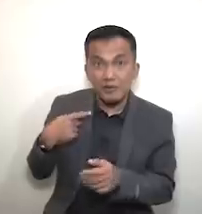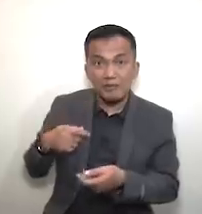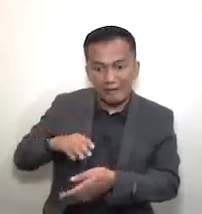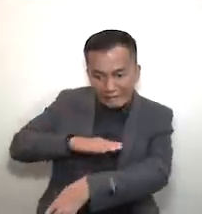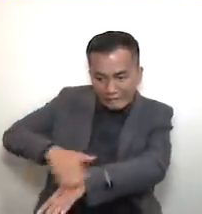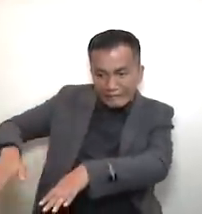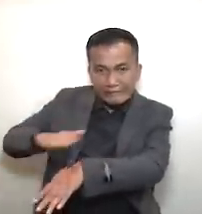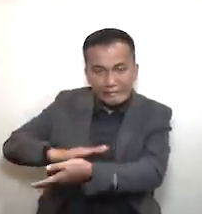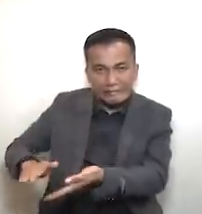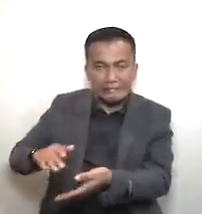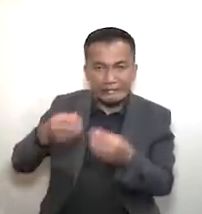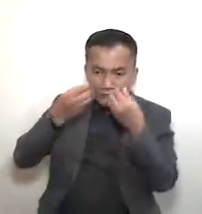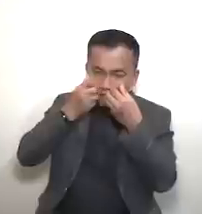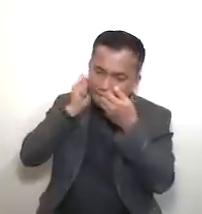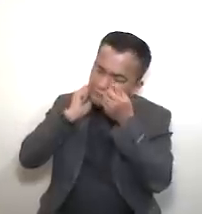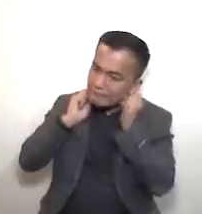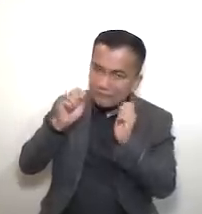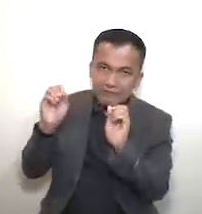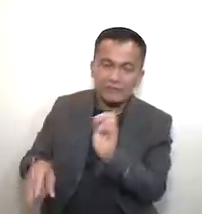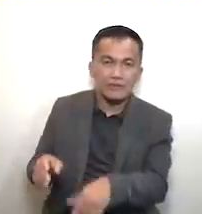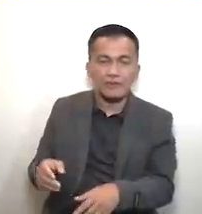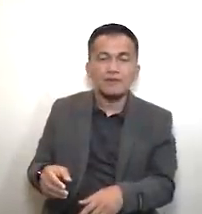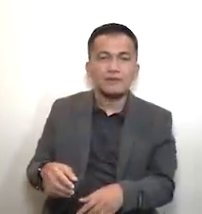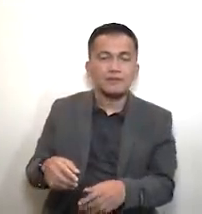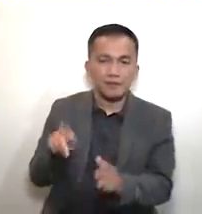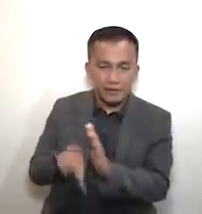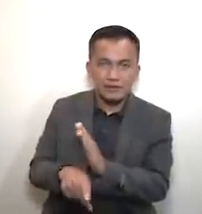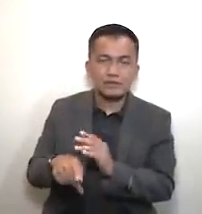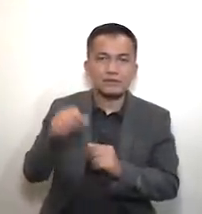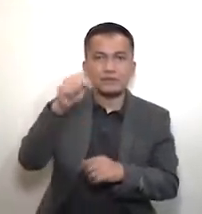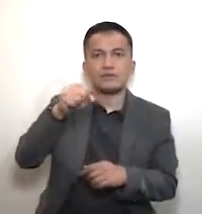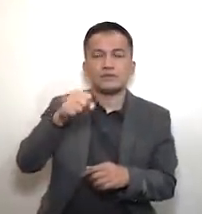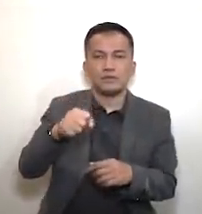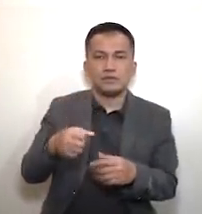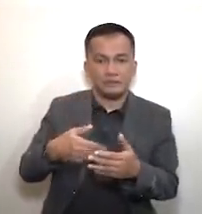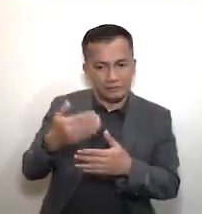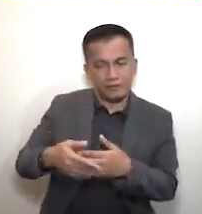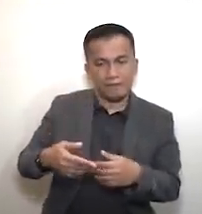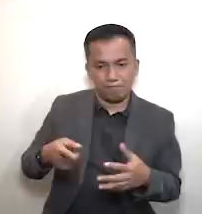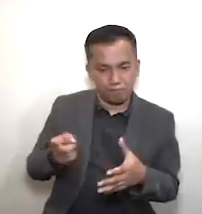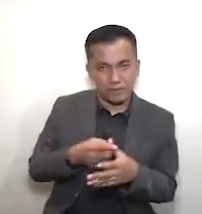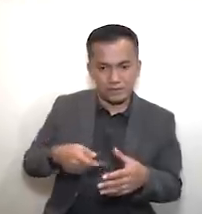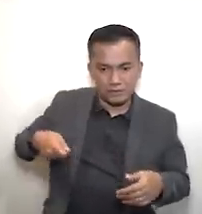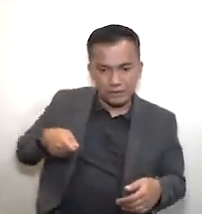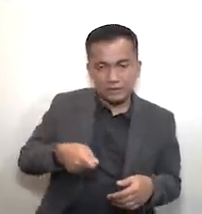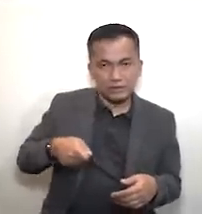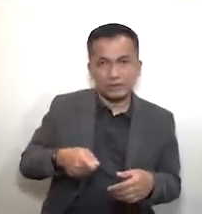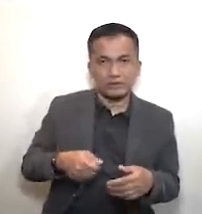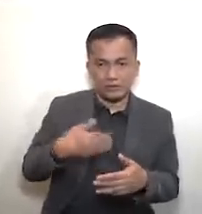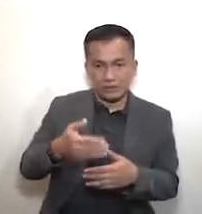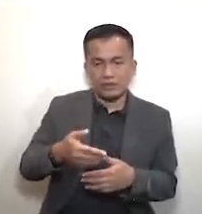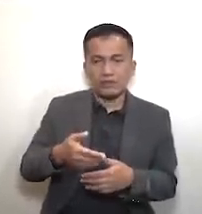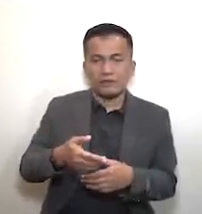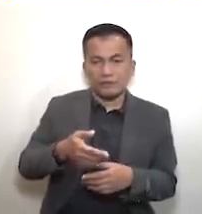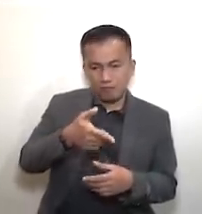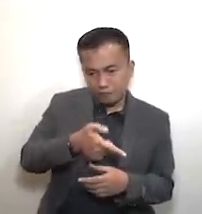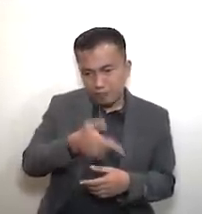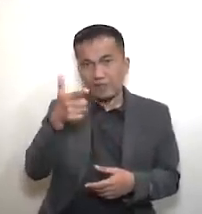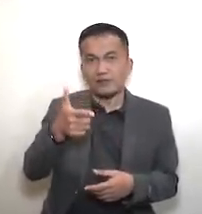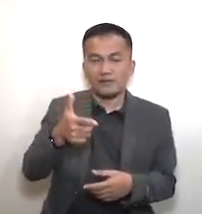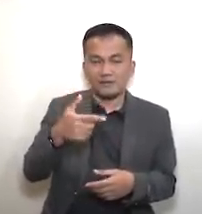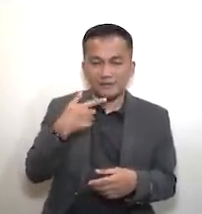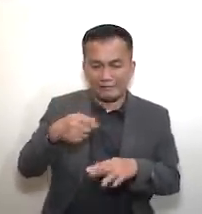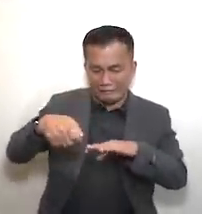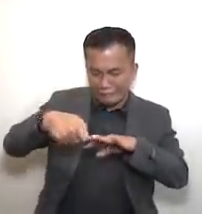binabalatan. Pinapatay. Oo. Meron pa nga dyan eh. Sinasaksak muna bago barilin. Tinotorture muna. Tatanggalan